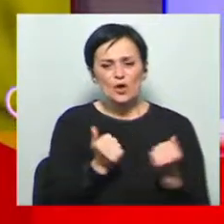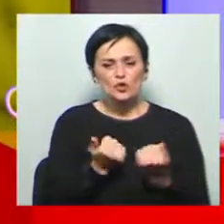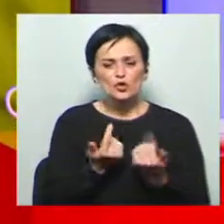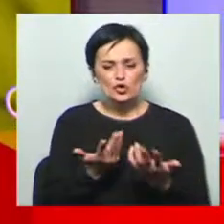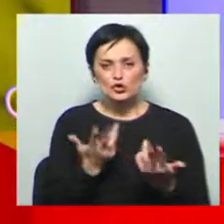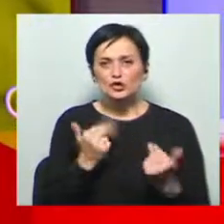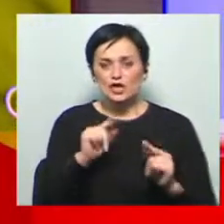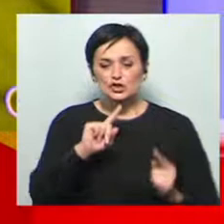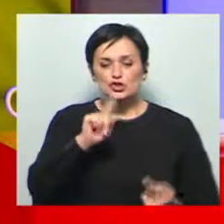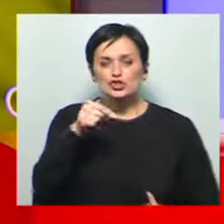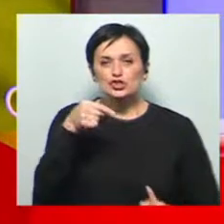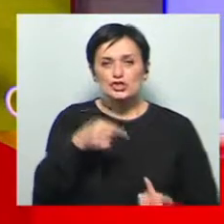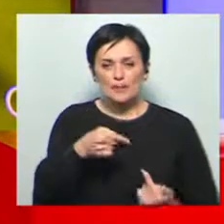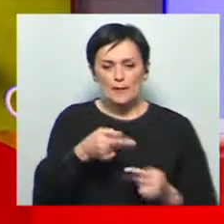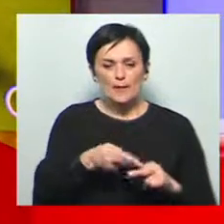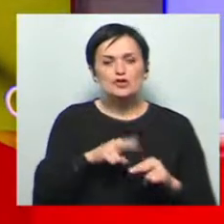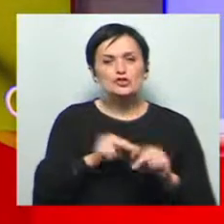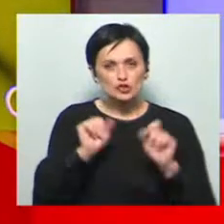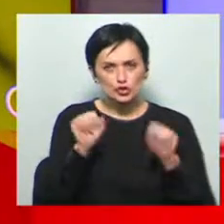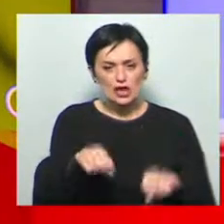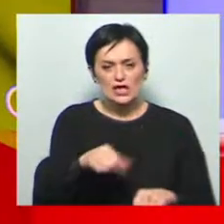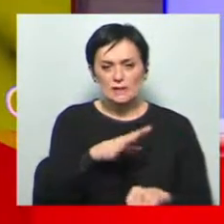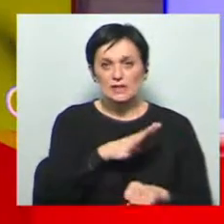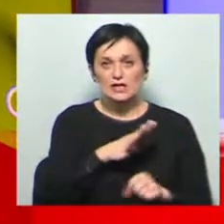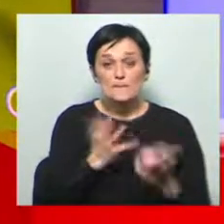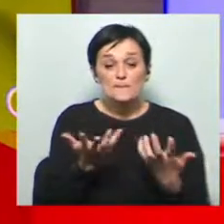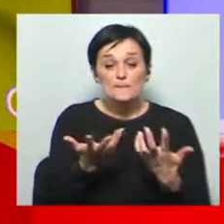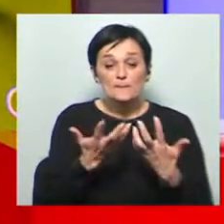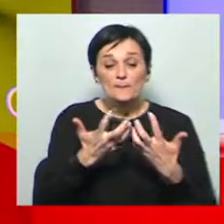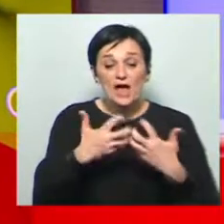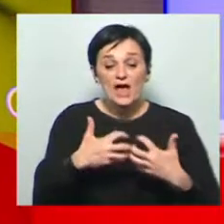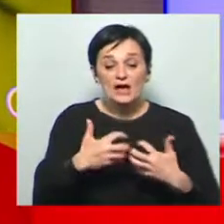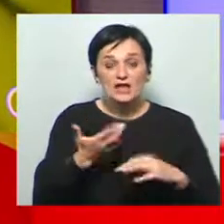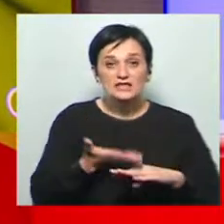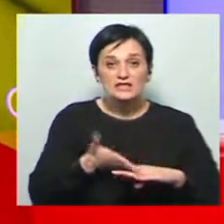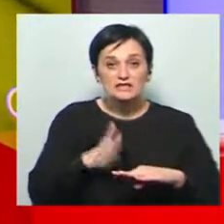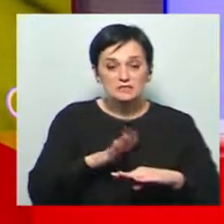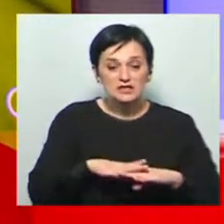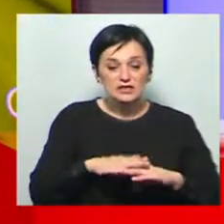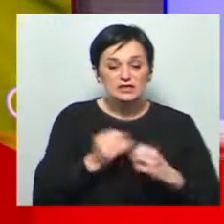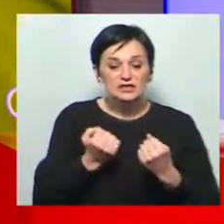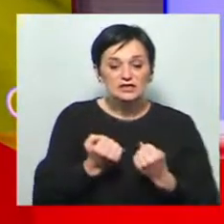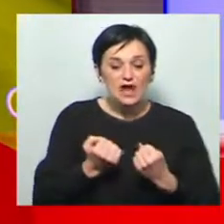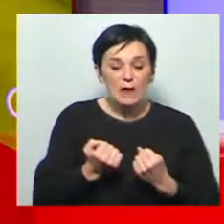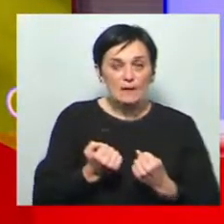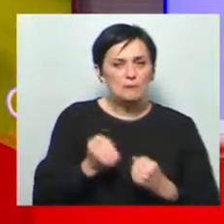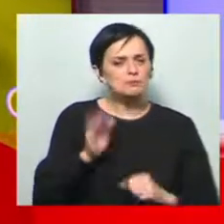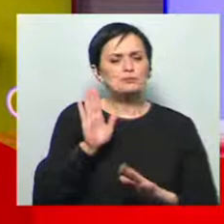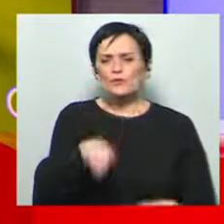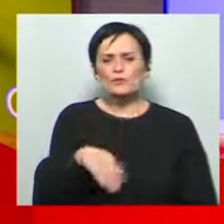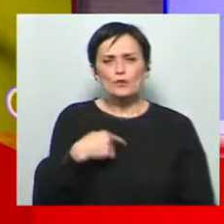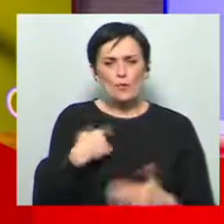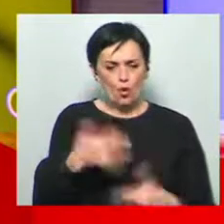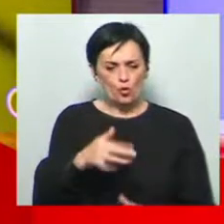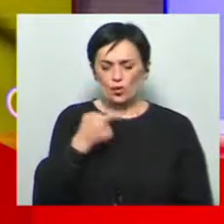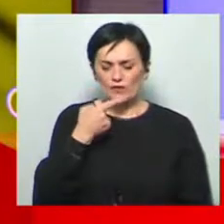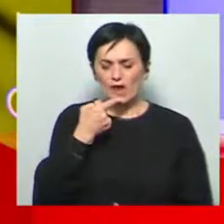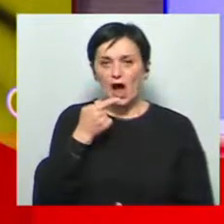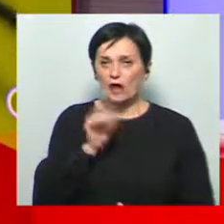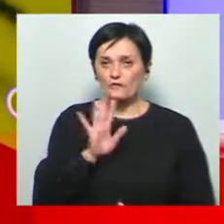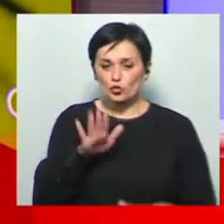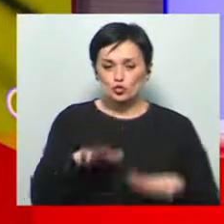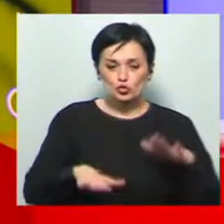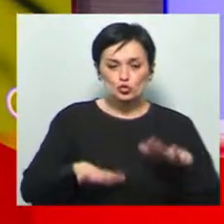და შესაბამისად ესეც შეიძლება იყოს მექანიზმის დამამძიმებელი. აღარაფერს ვამბობ, როგორც უკვე გითხარით,